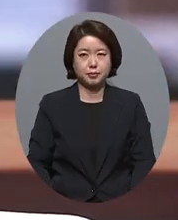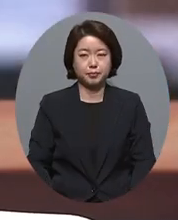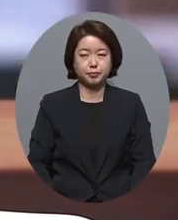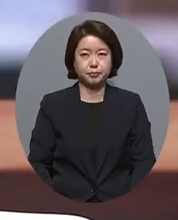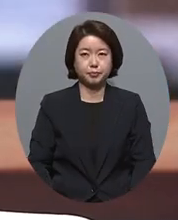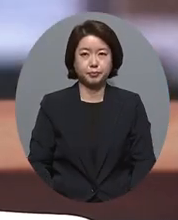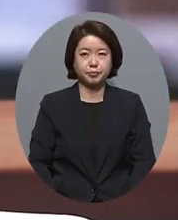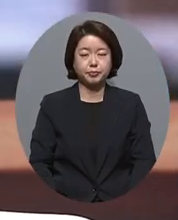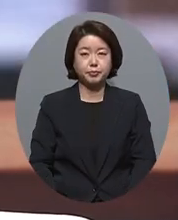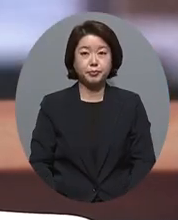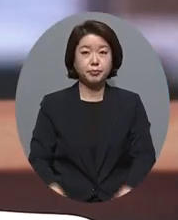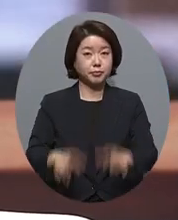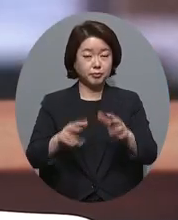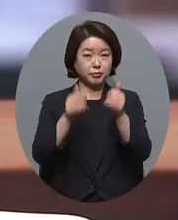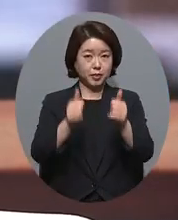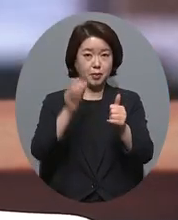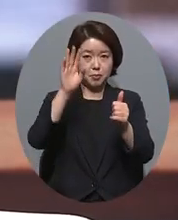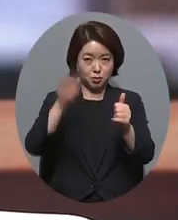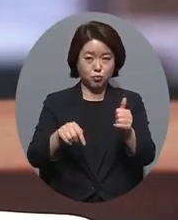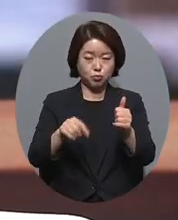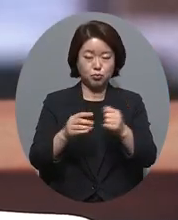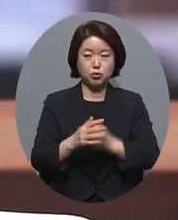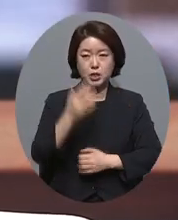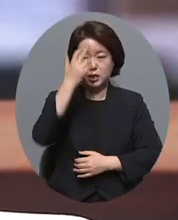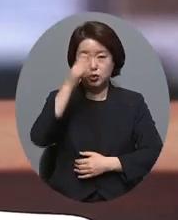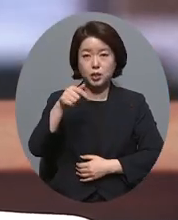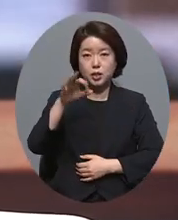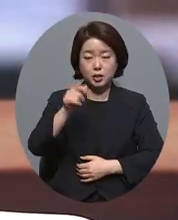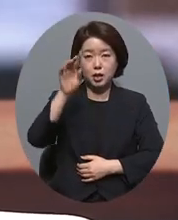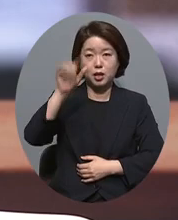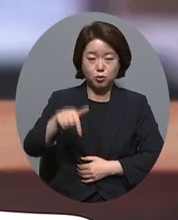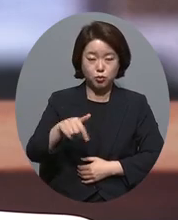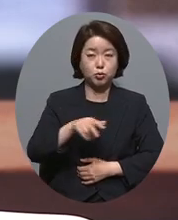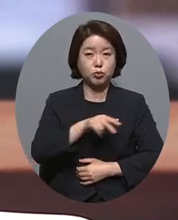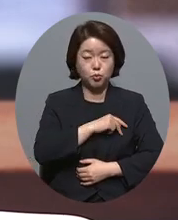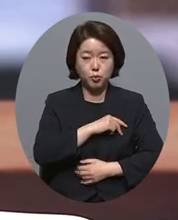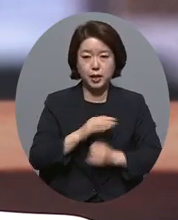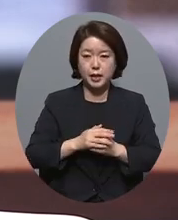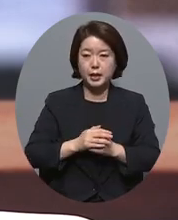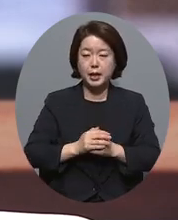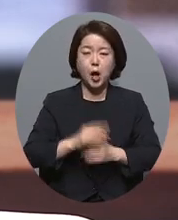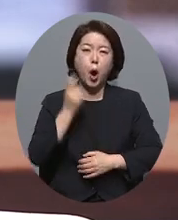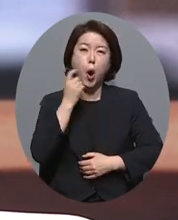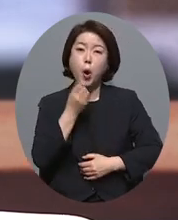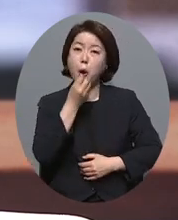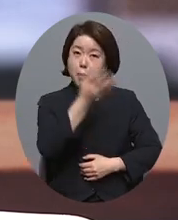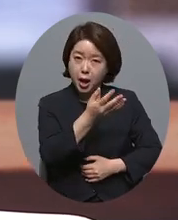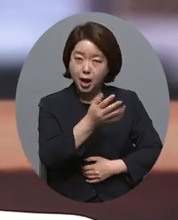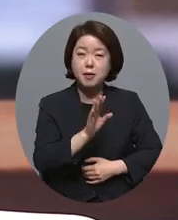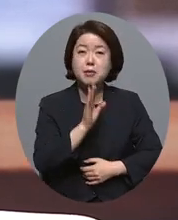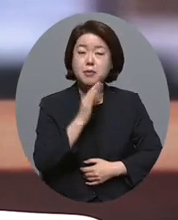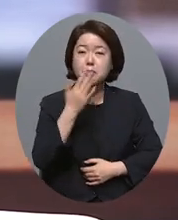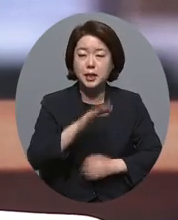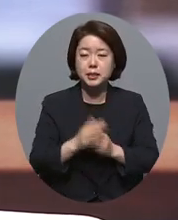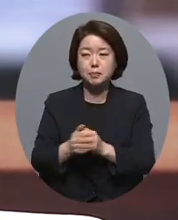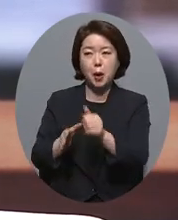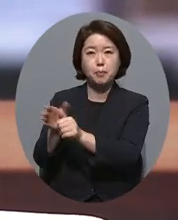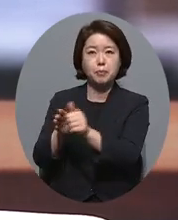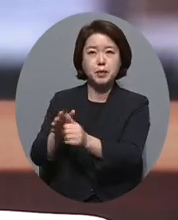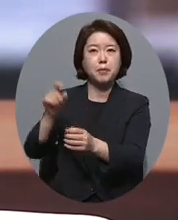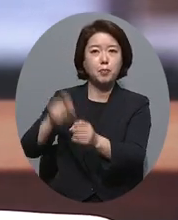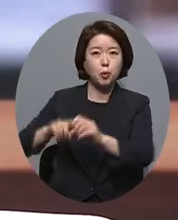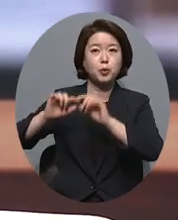강선배 대변인님 일단 재판부는 최강욱 의원의 허위사실 유포는 맞지만 비방 목적이 아니었다라면서 무죄를